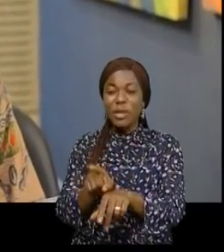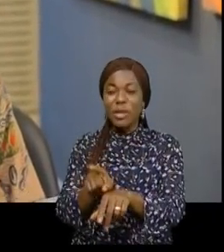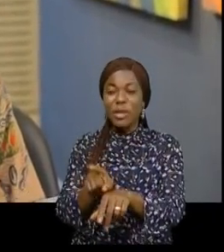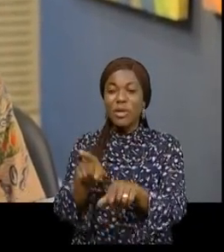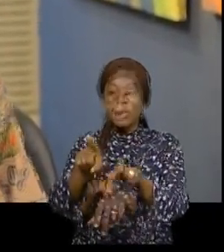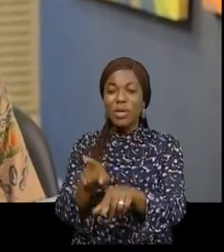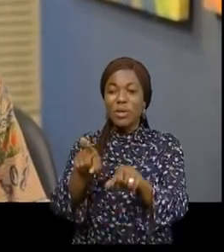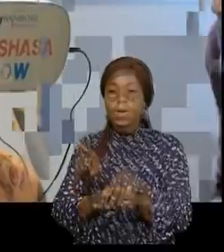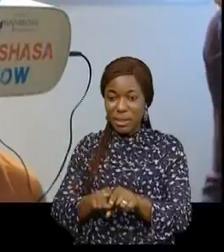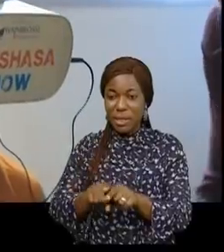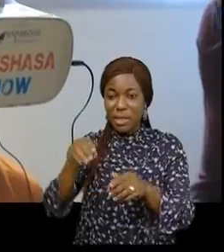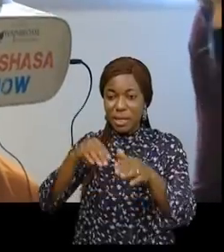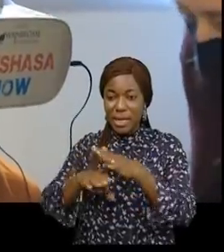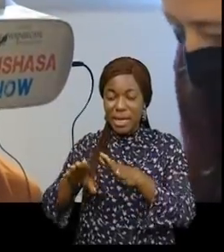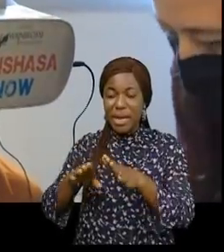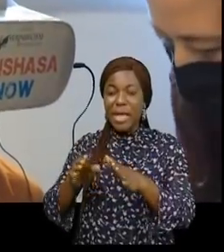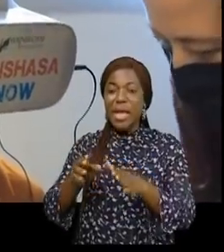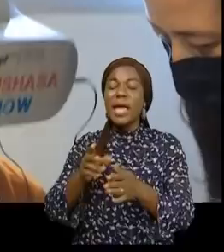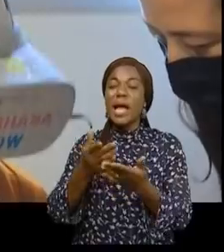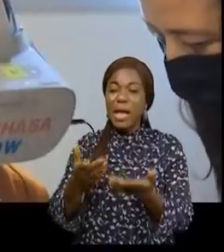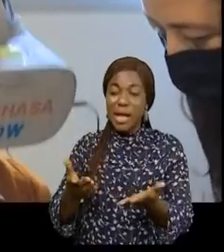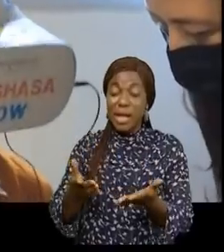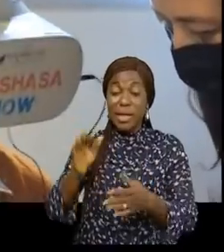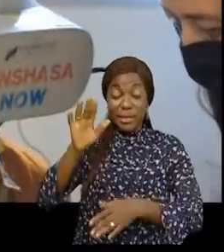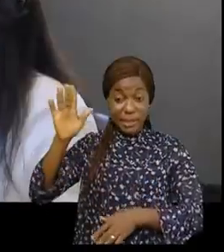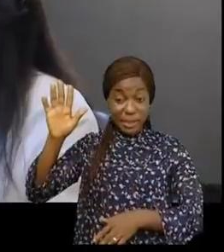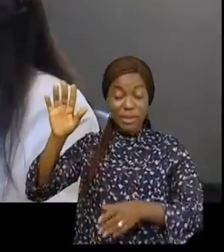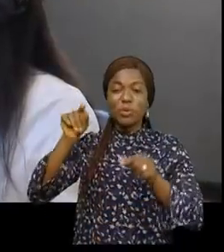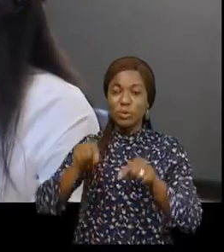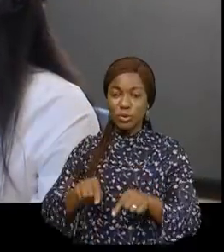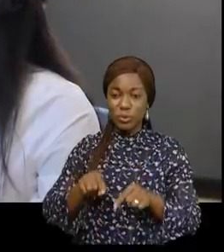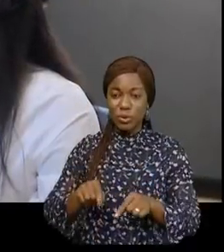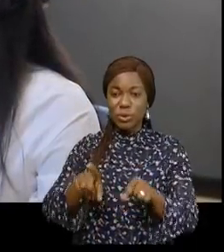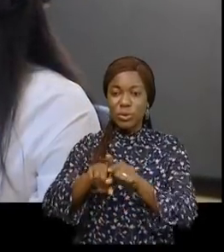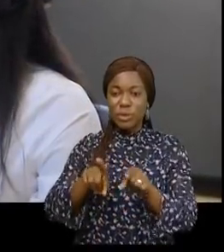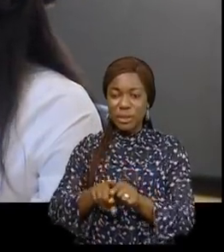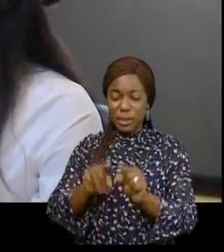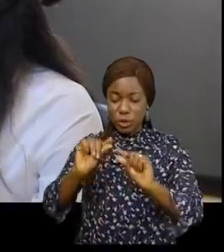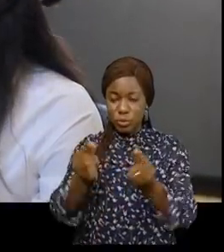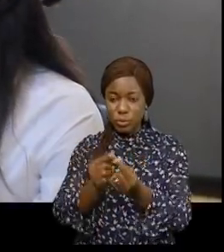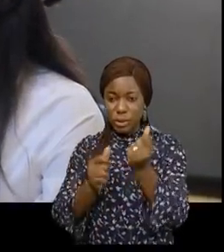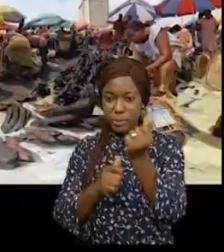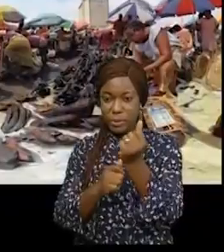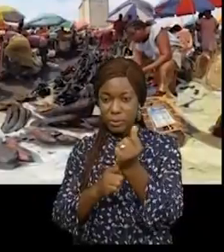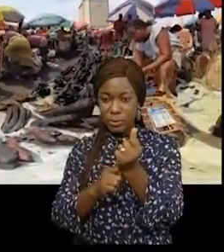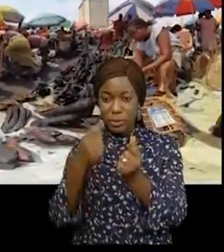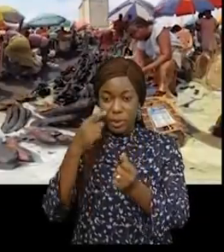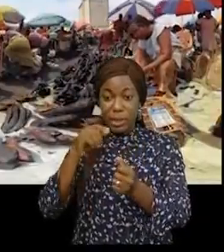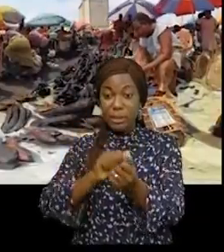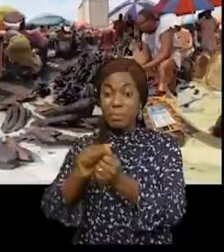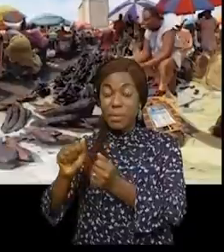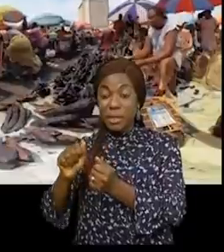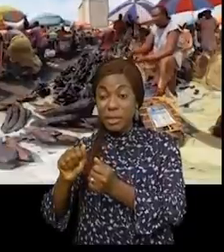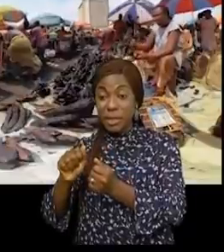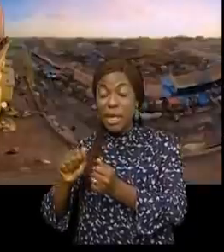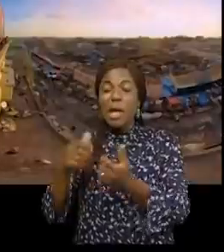dans virtuelle sur une exclusivité que cet échantillon de personnes découvre avec attention ce film qui décrit la